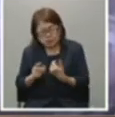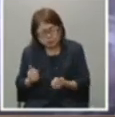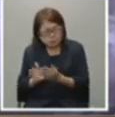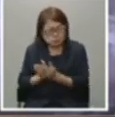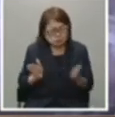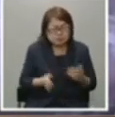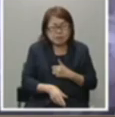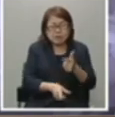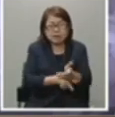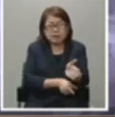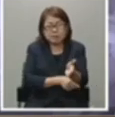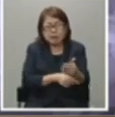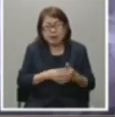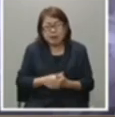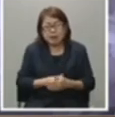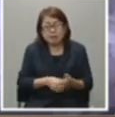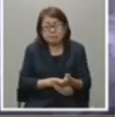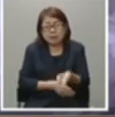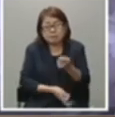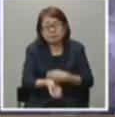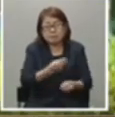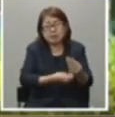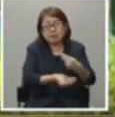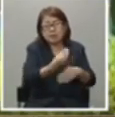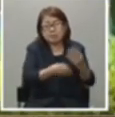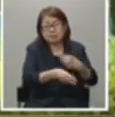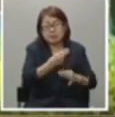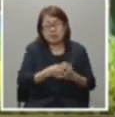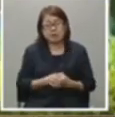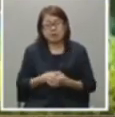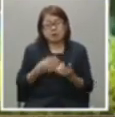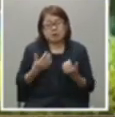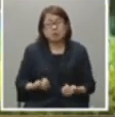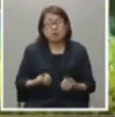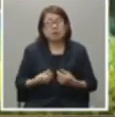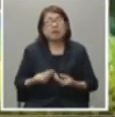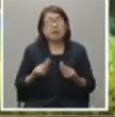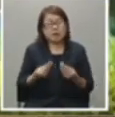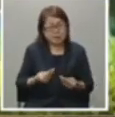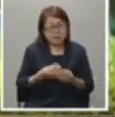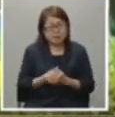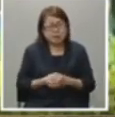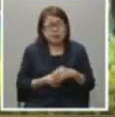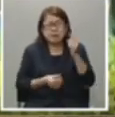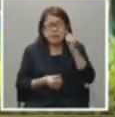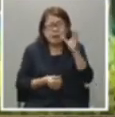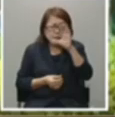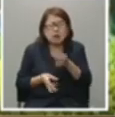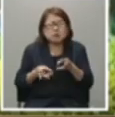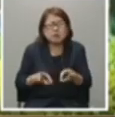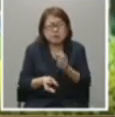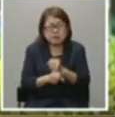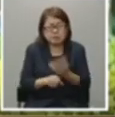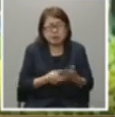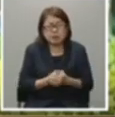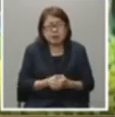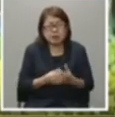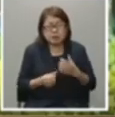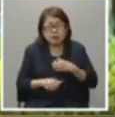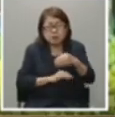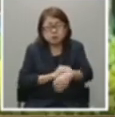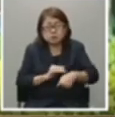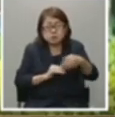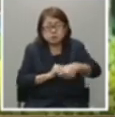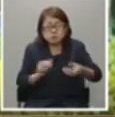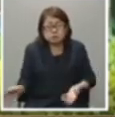ปลาช่วงนั้นก็ปลามาขายเพิ่มนะ วันนี้ก็ให้ไปหาวิธีการจะทำยังไงให้มีการขุดดินแลกน้ำขุ